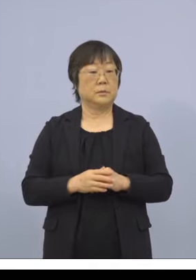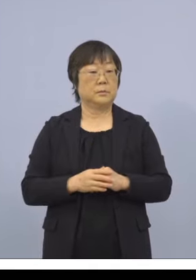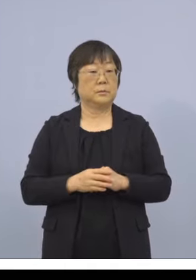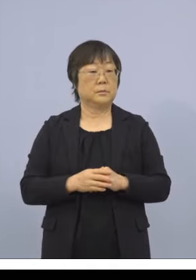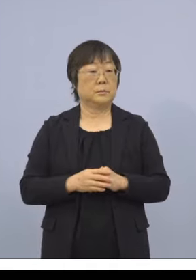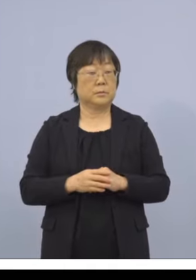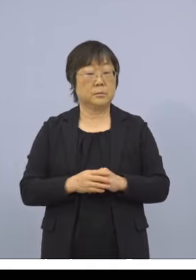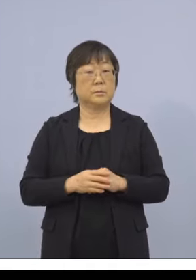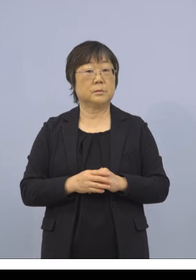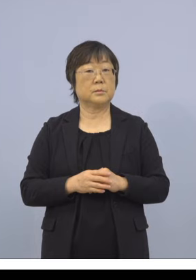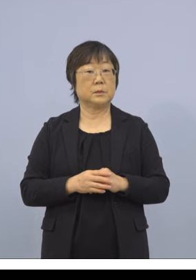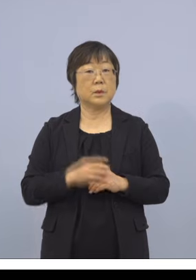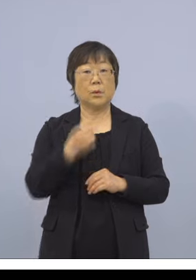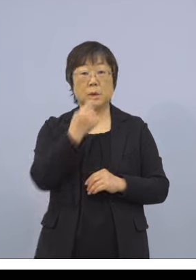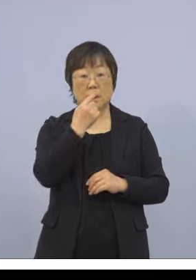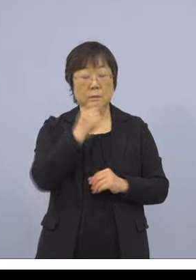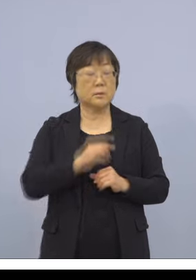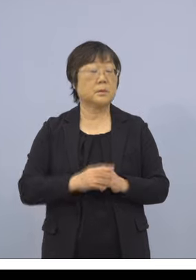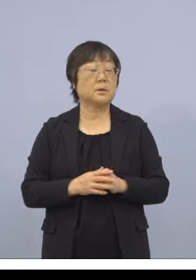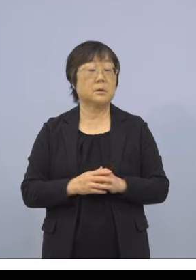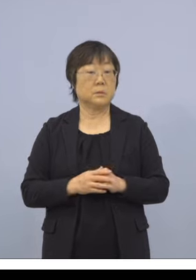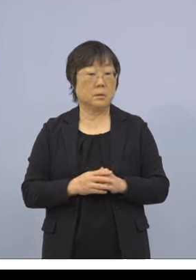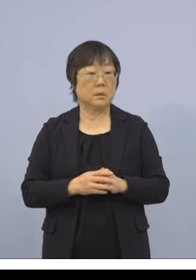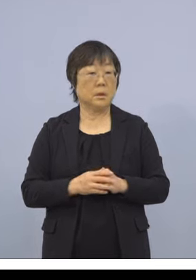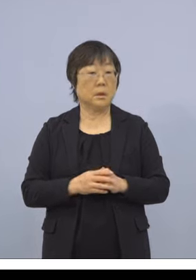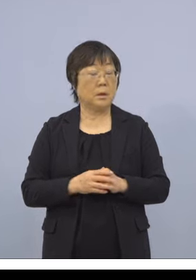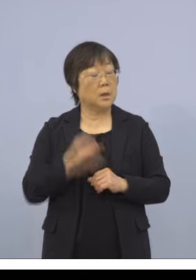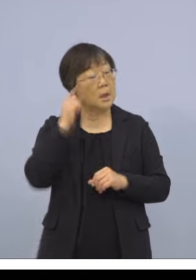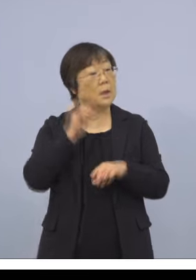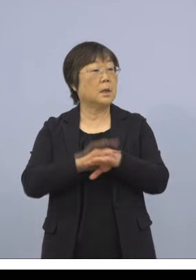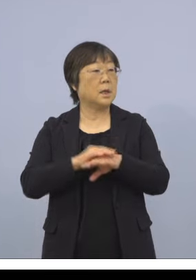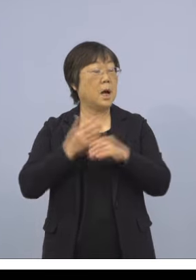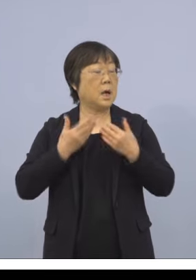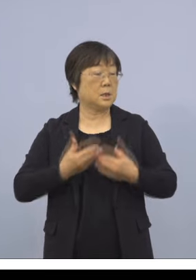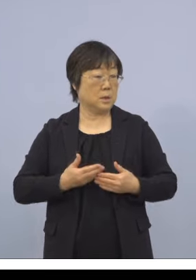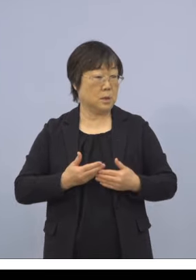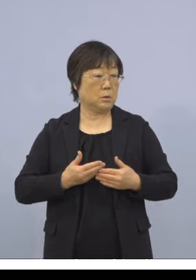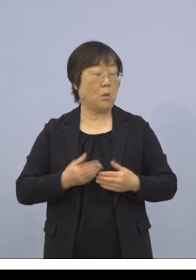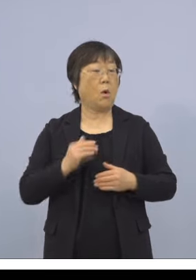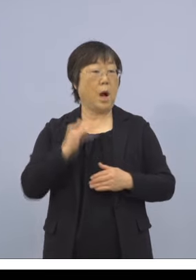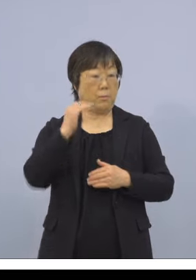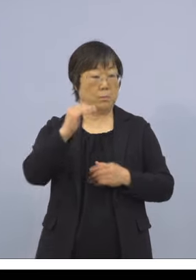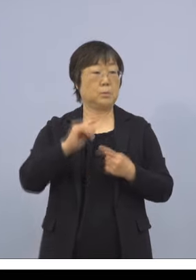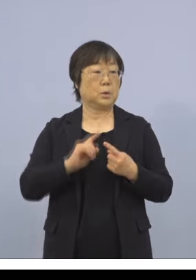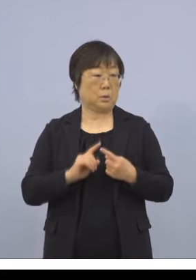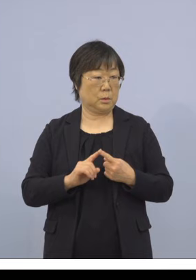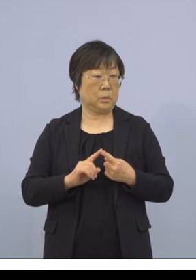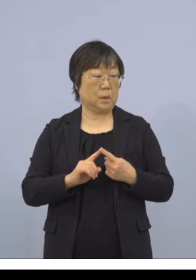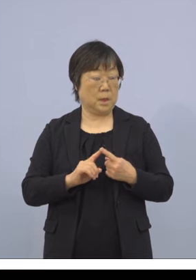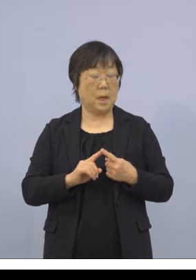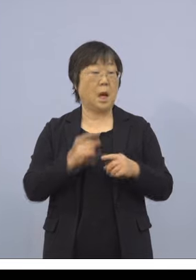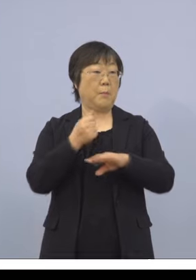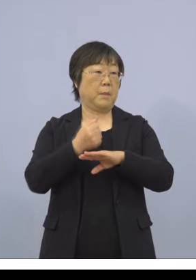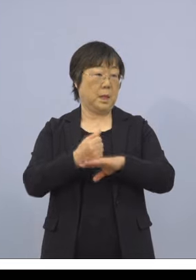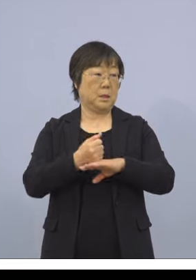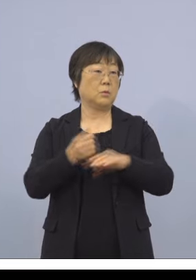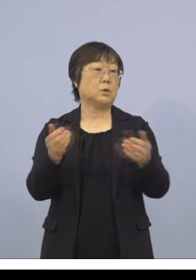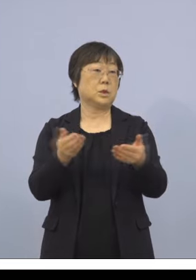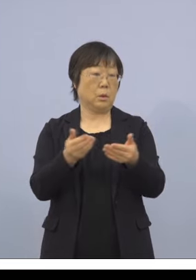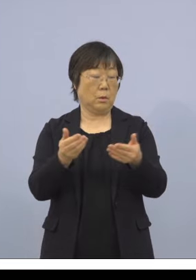ております。これはまさに私のミッション安心度アップが、まあ、メインでございます